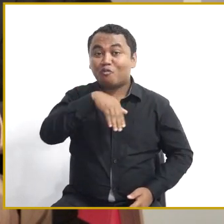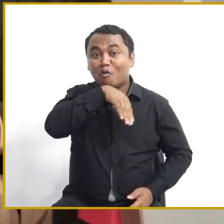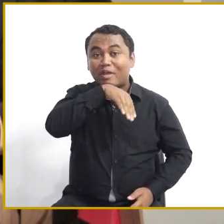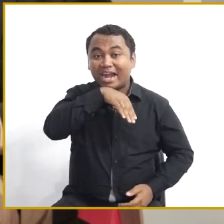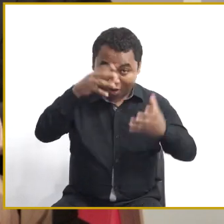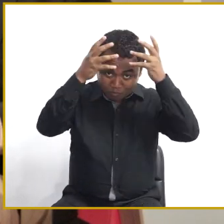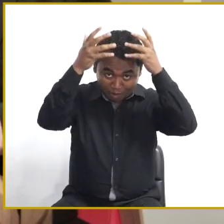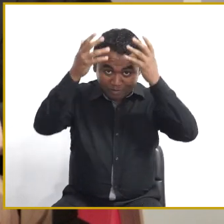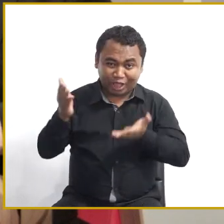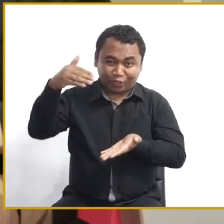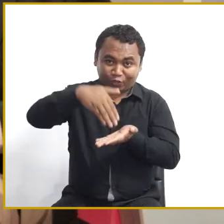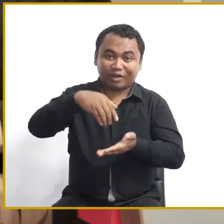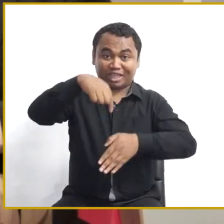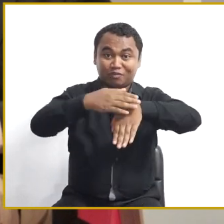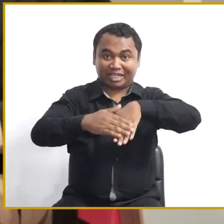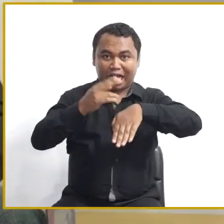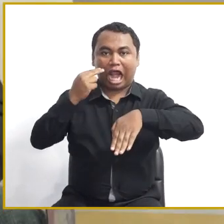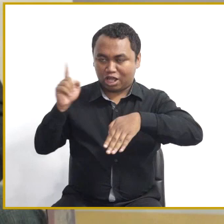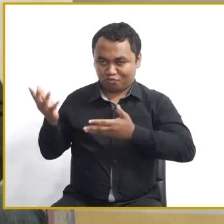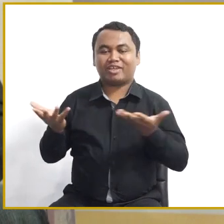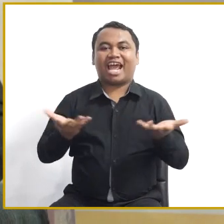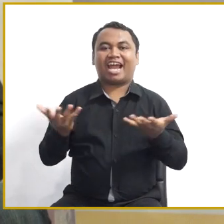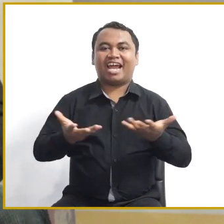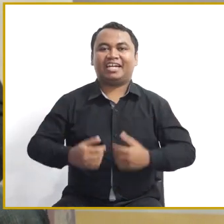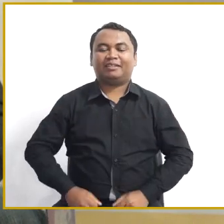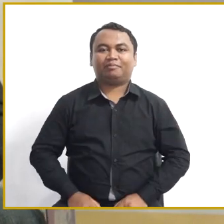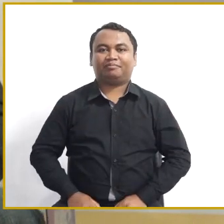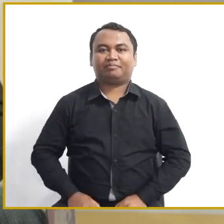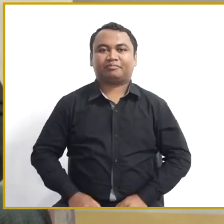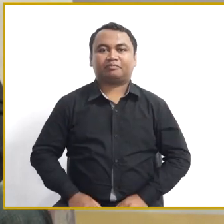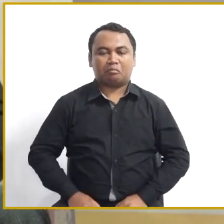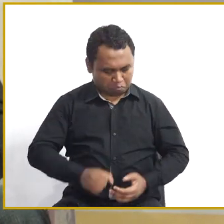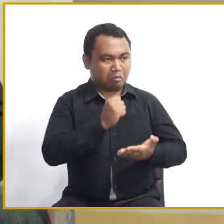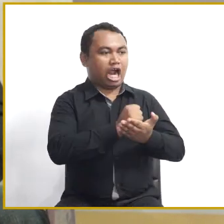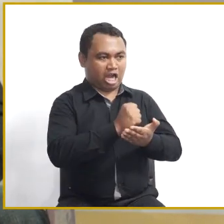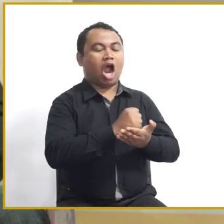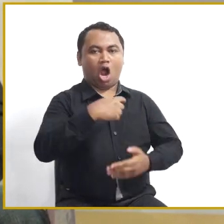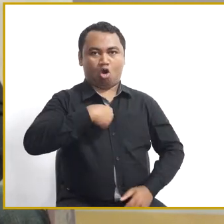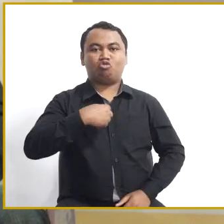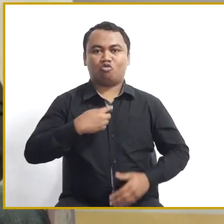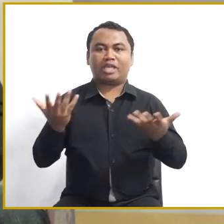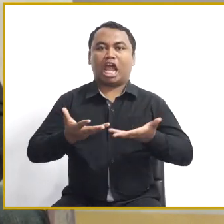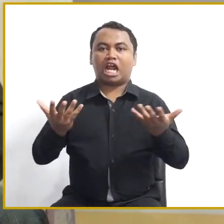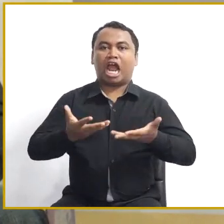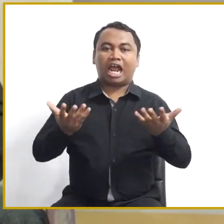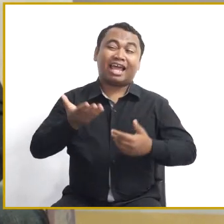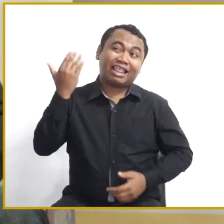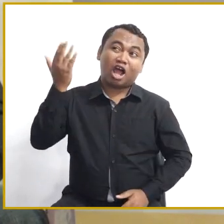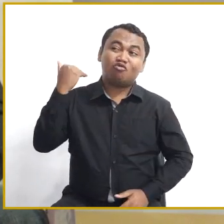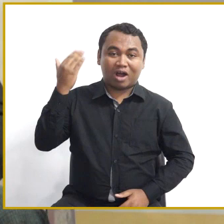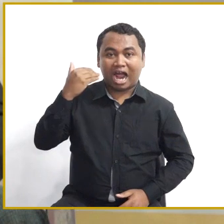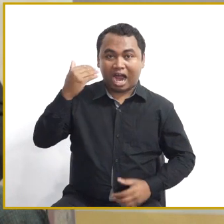taona 50 ireny. Ianao Patrick, anisan'ny mikarakara ihany tokoa ny fahatongavan'ny papa Jean Paul II tamin'ny